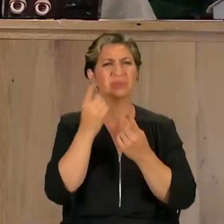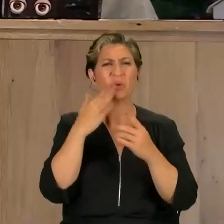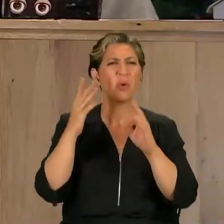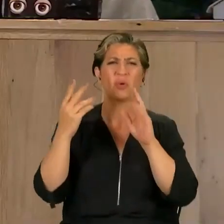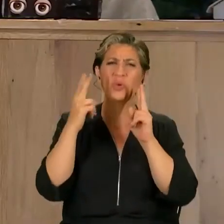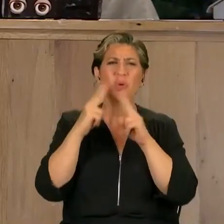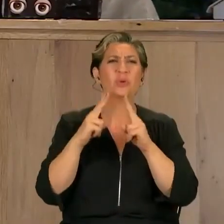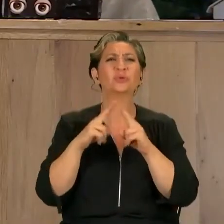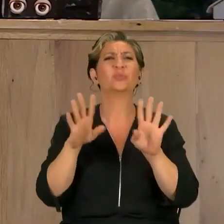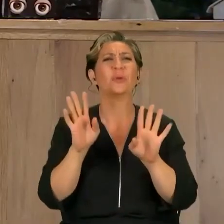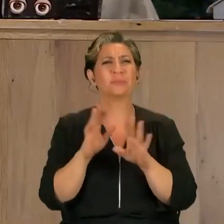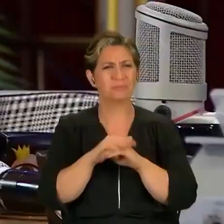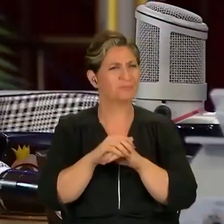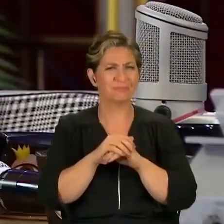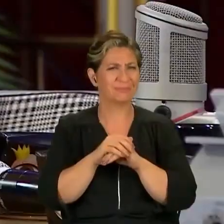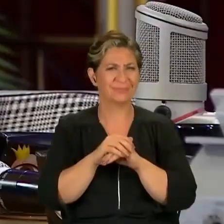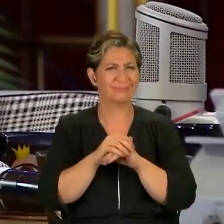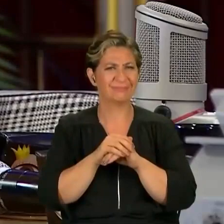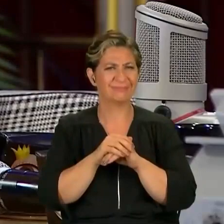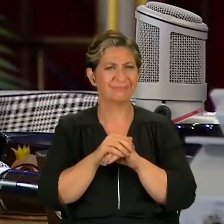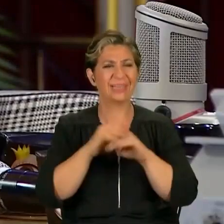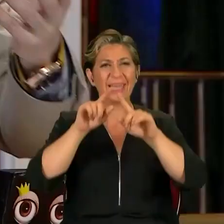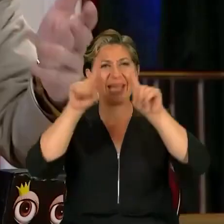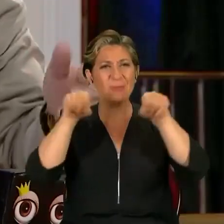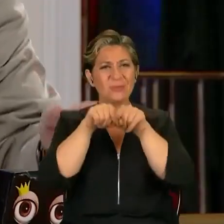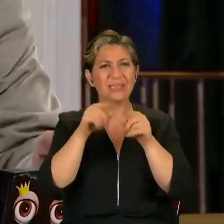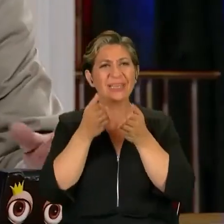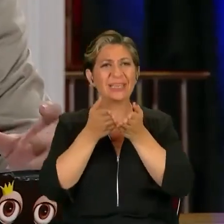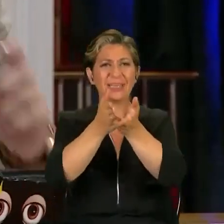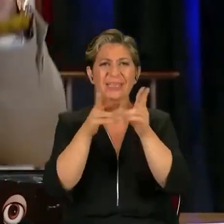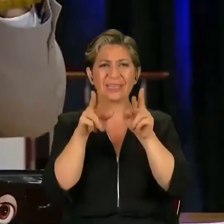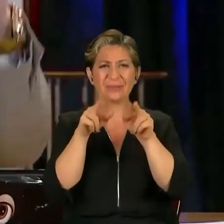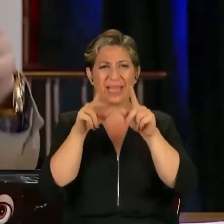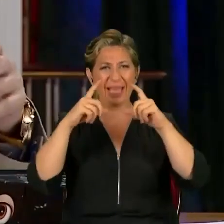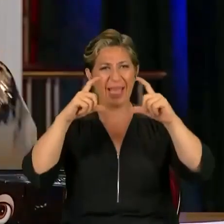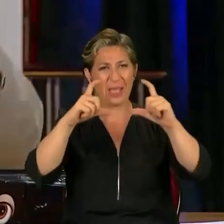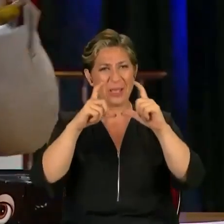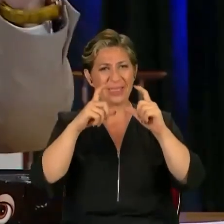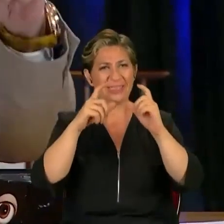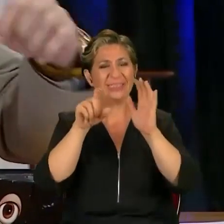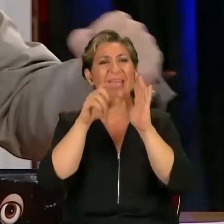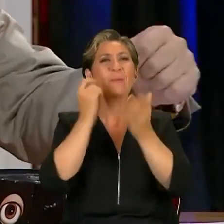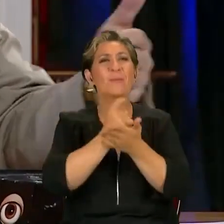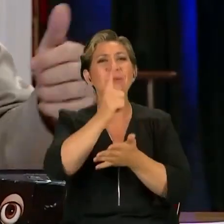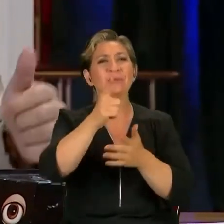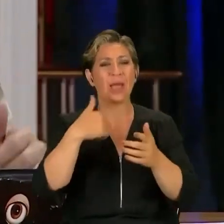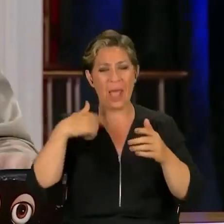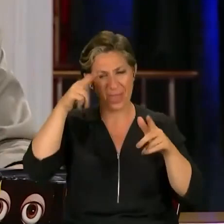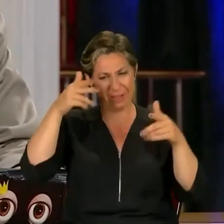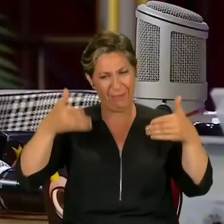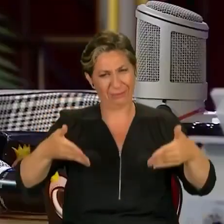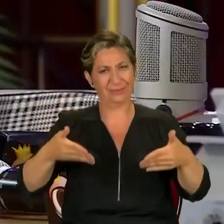Los Angeles kartpostalı. Yok mu artık? Yok öyle bir şey değil mi? Bizim kuruyuz gemiler gibi. Ha? Bir kartpostal Los Angeles'tayız